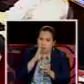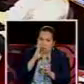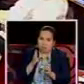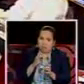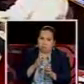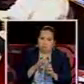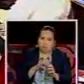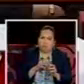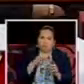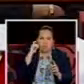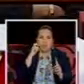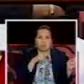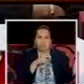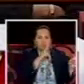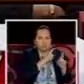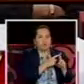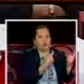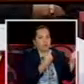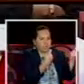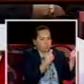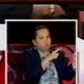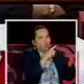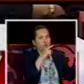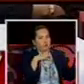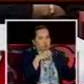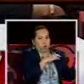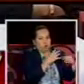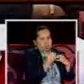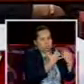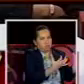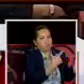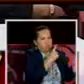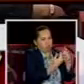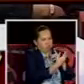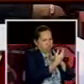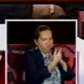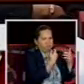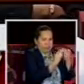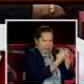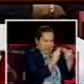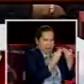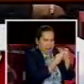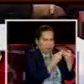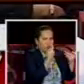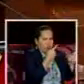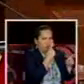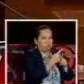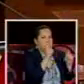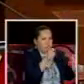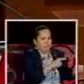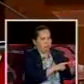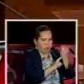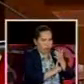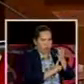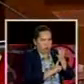Because they were trying to convince us that there was probable cause. That's why there was a presentation. Kayo po ba ay nakumbinse? Were you convinced